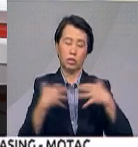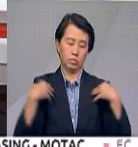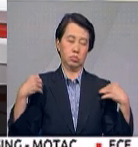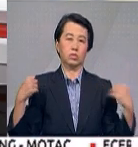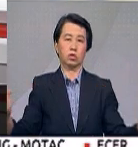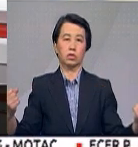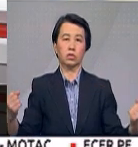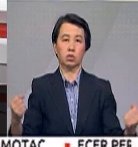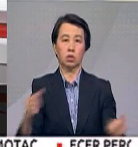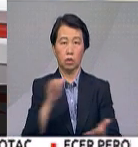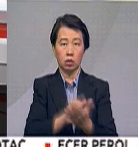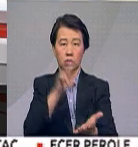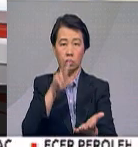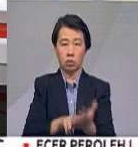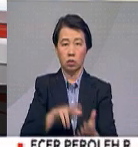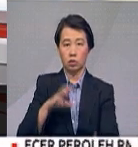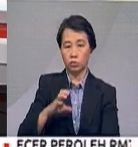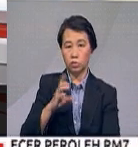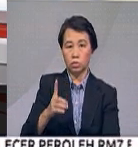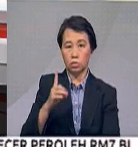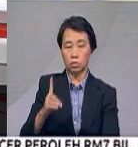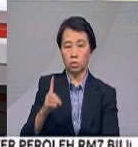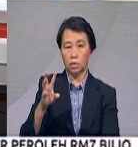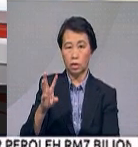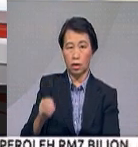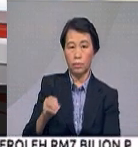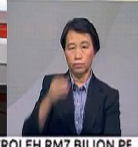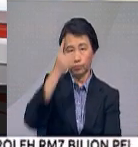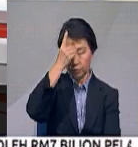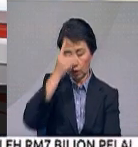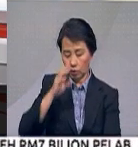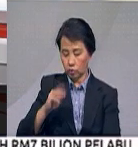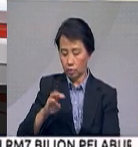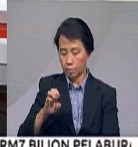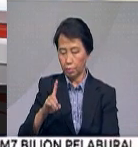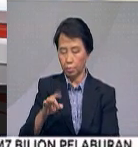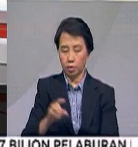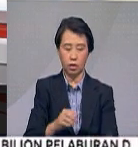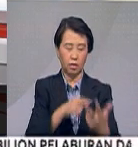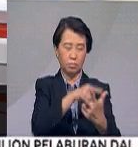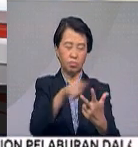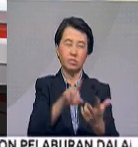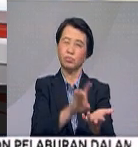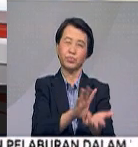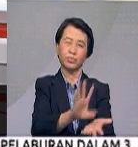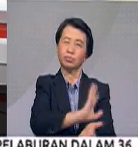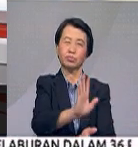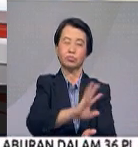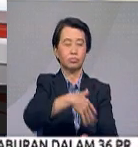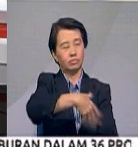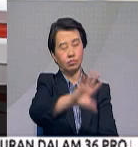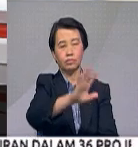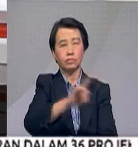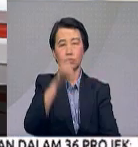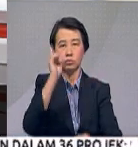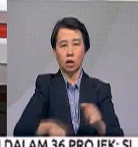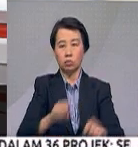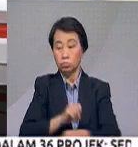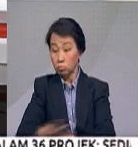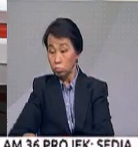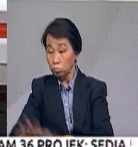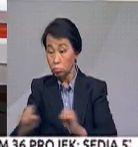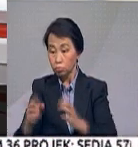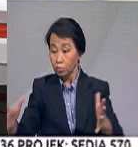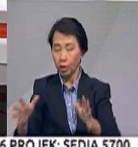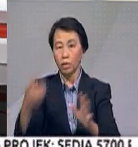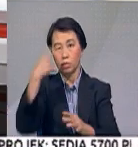Ketika mengesahkan perkara itu, Chef de Mission Datuk Megat Zulkarnain Omar Dain berkata pengguguran ketiga-tiga atlet tersebut bagaimanapun tidak memberi kesan